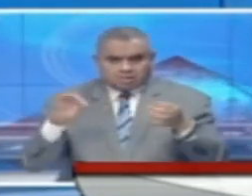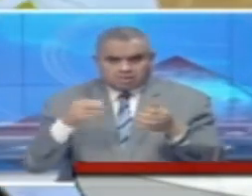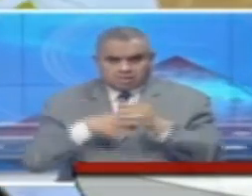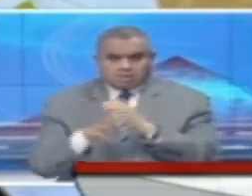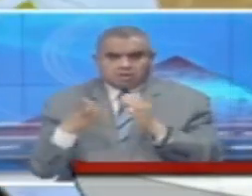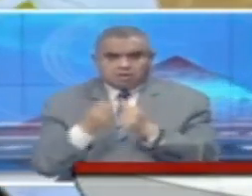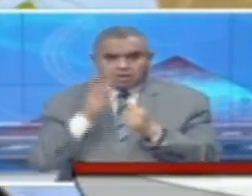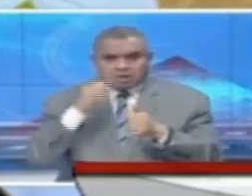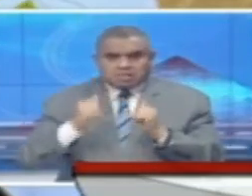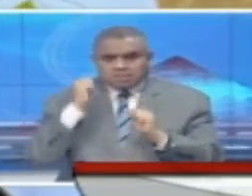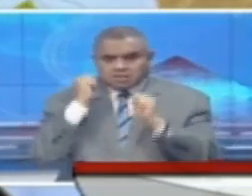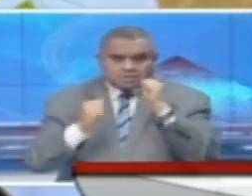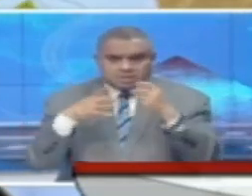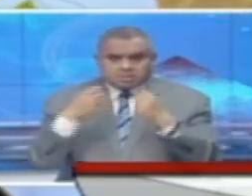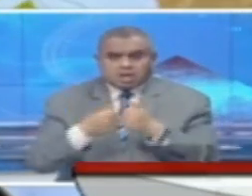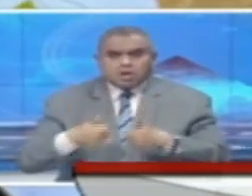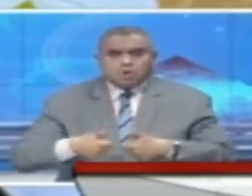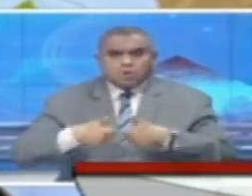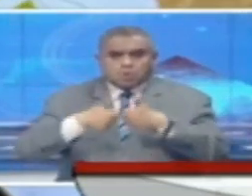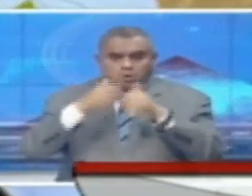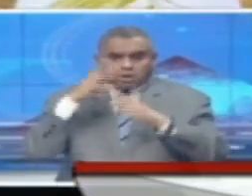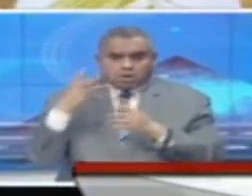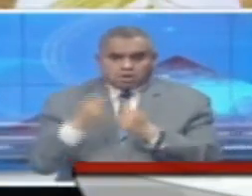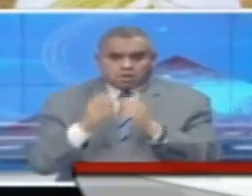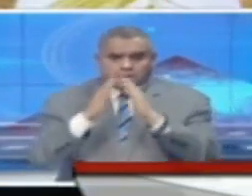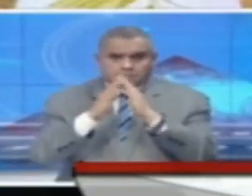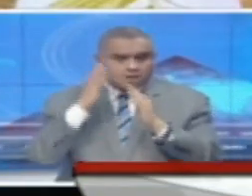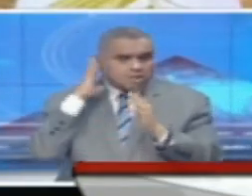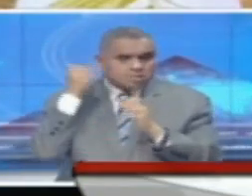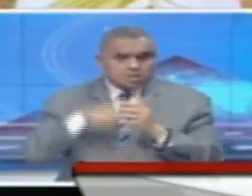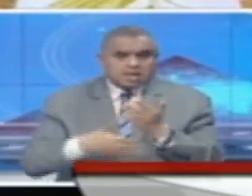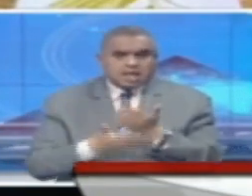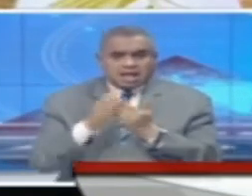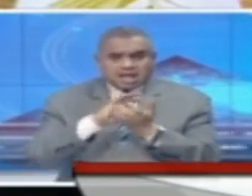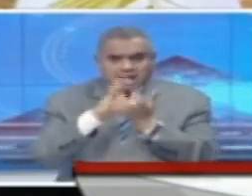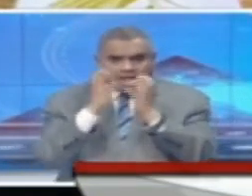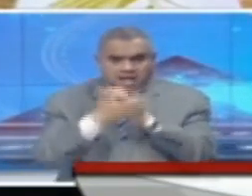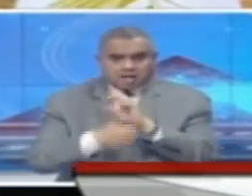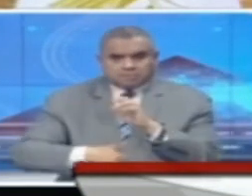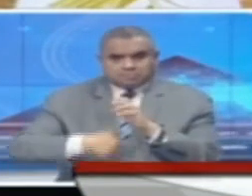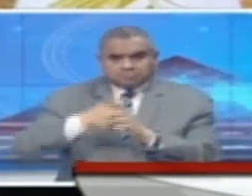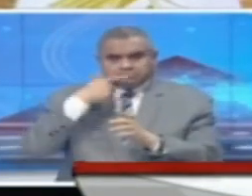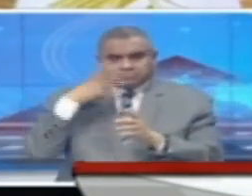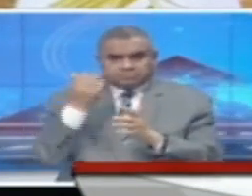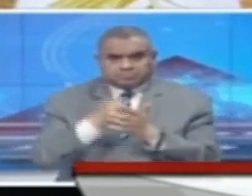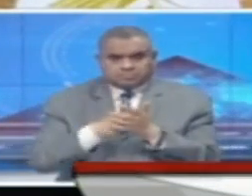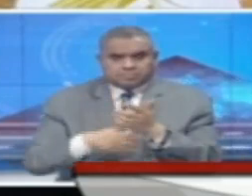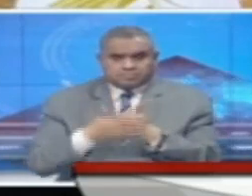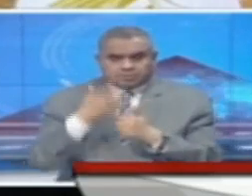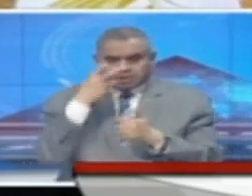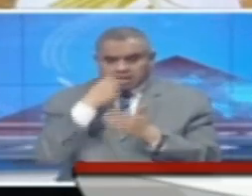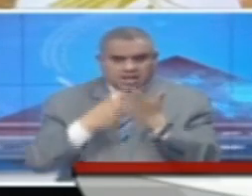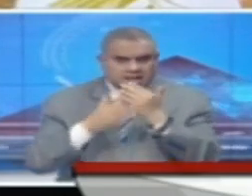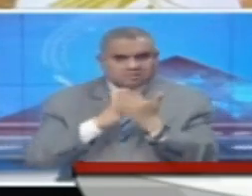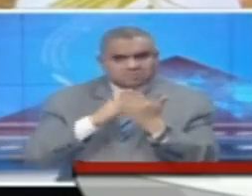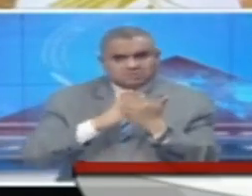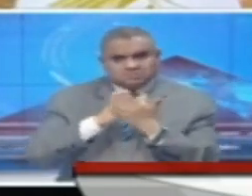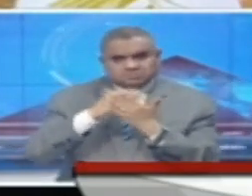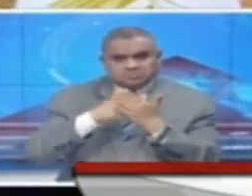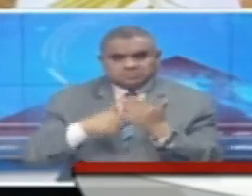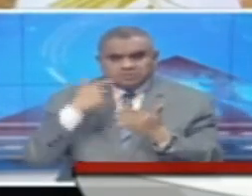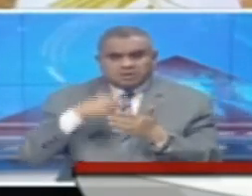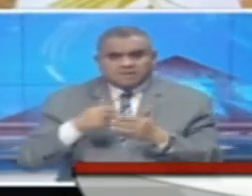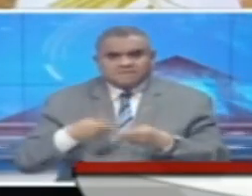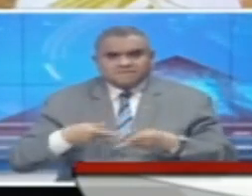الطاقة والبنية الأساسية. مصر أصبحت من أكثر دول العالم جاذبة للاستثمارات. استثمارات تعني فرص